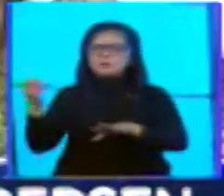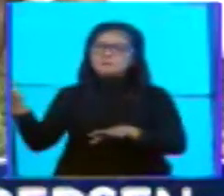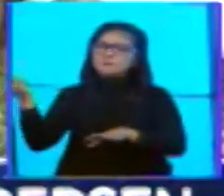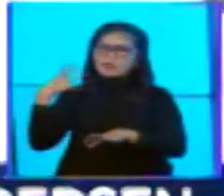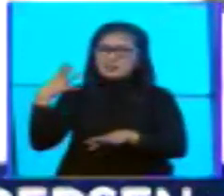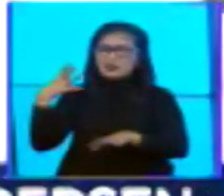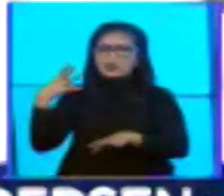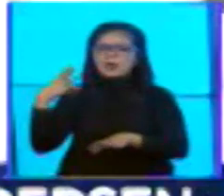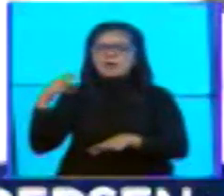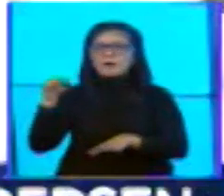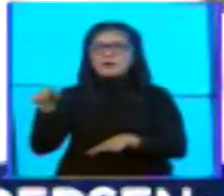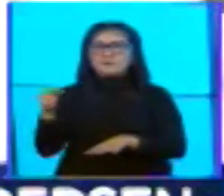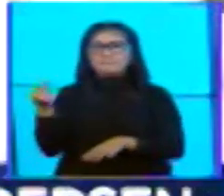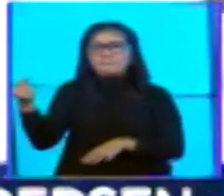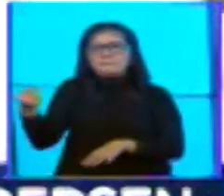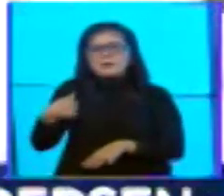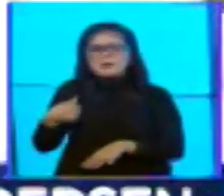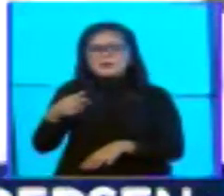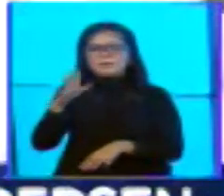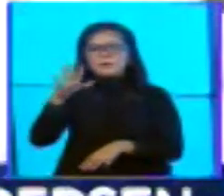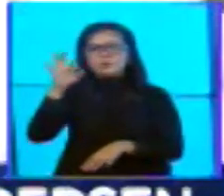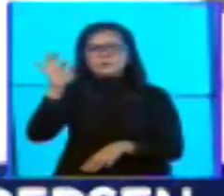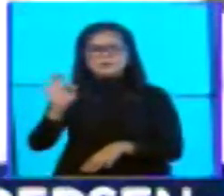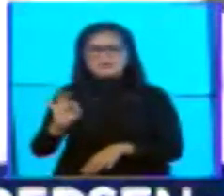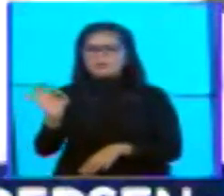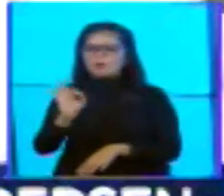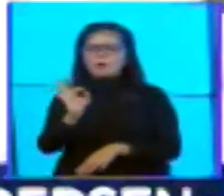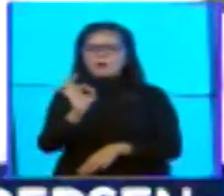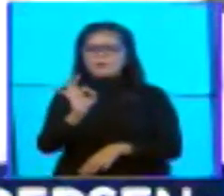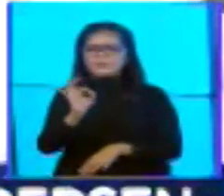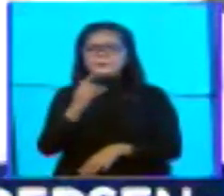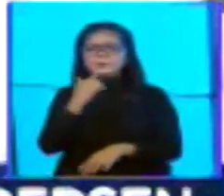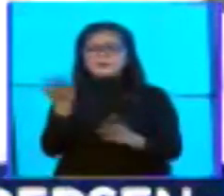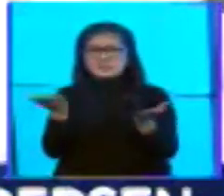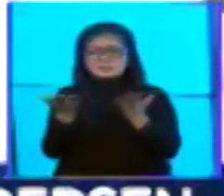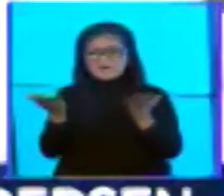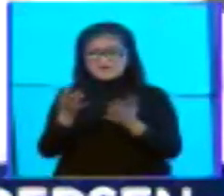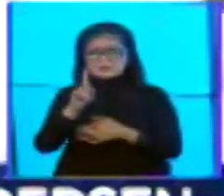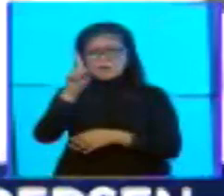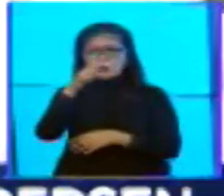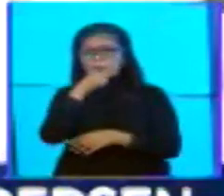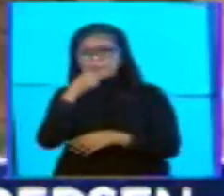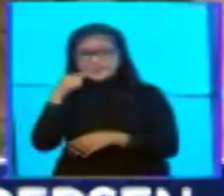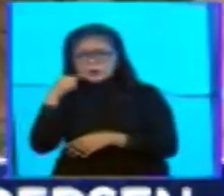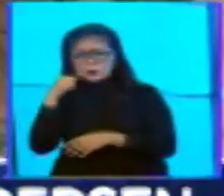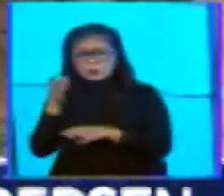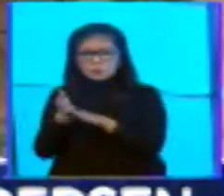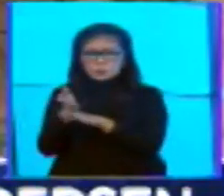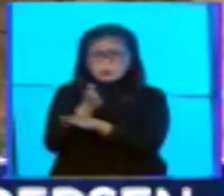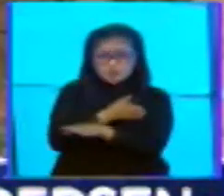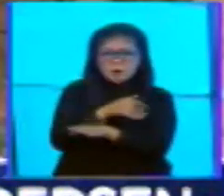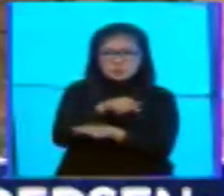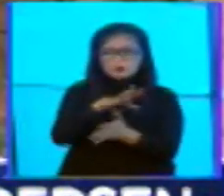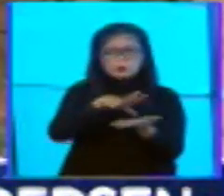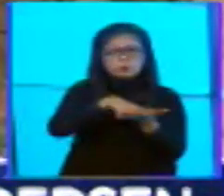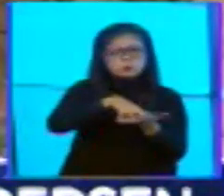memperoleh pembeli hingga 50%, jika biasanya H-4 ini merupakan puncak banyaknya